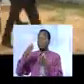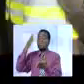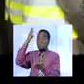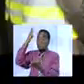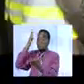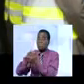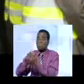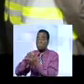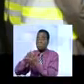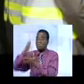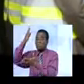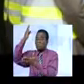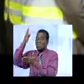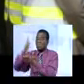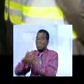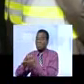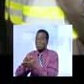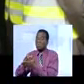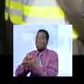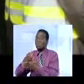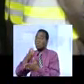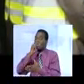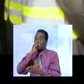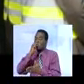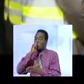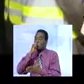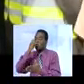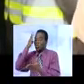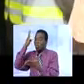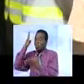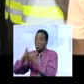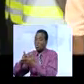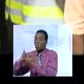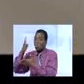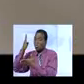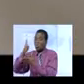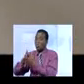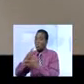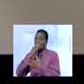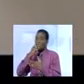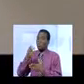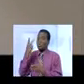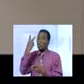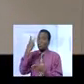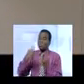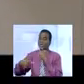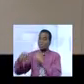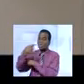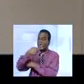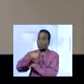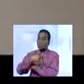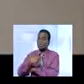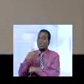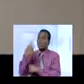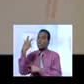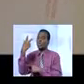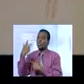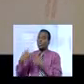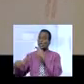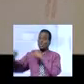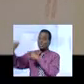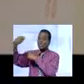de Côte d'Ivoire avancent bien selon le Premier ministre Daniel Kablan-Duncan en